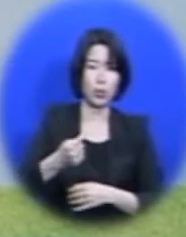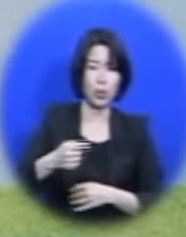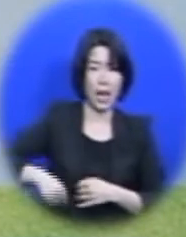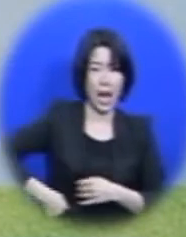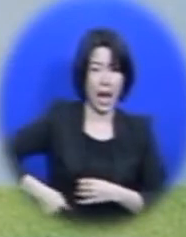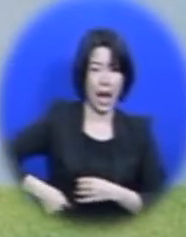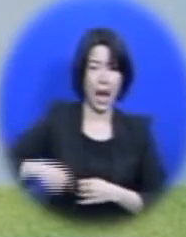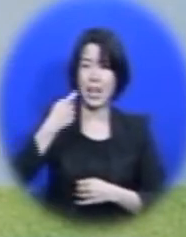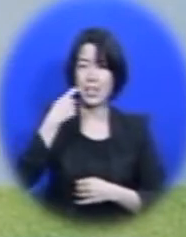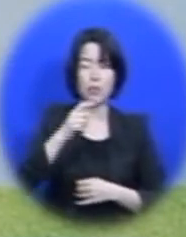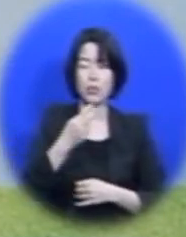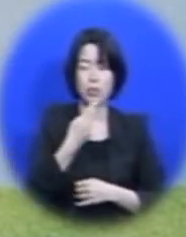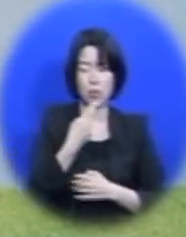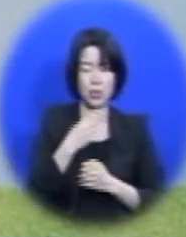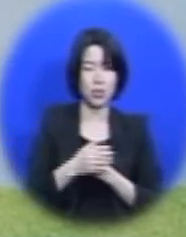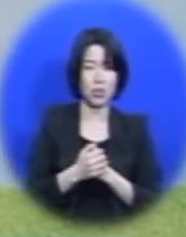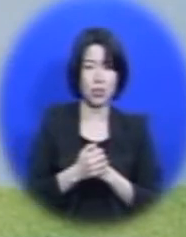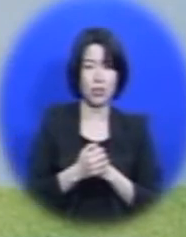걸리셨어요.